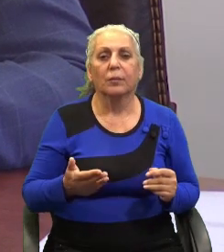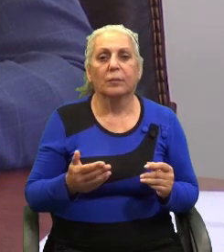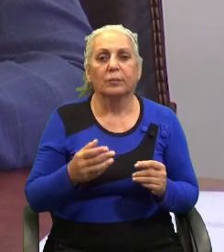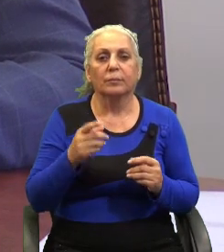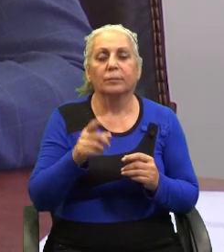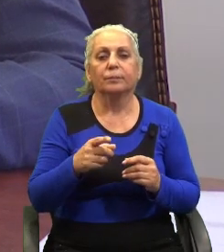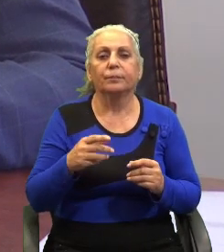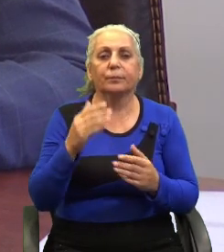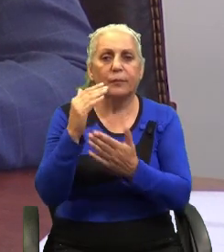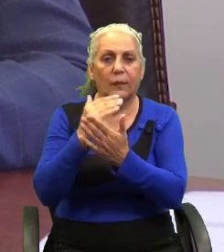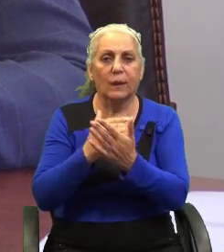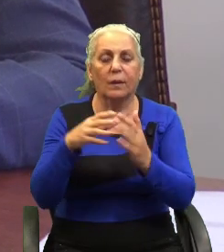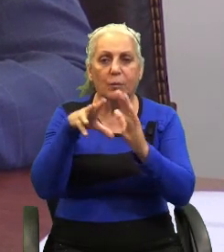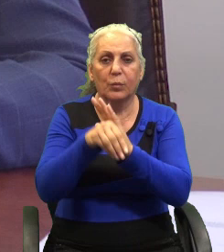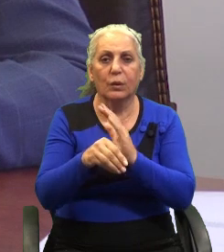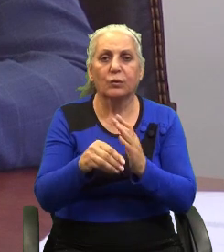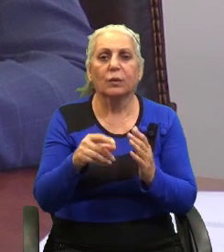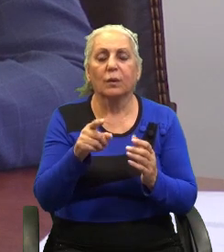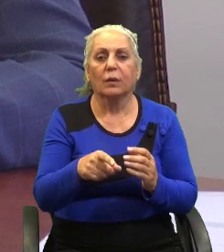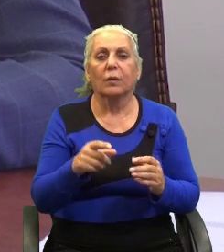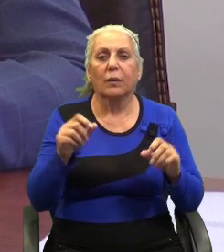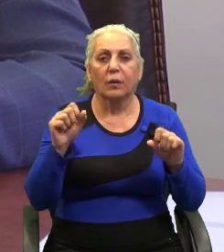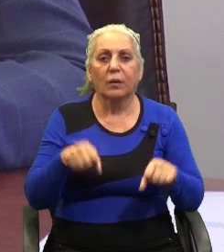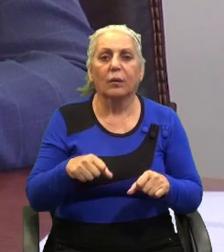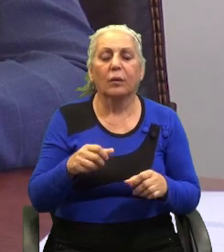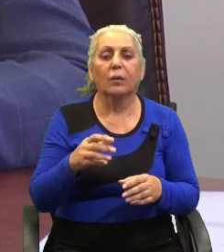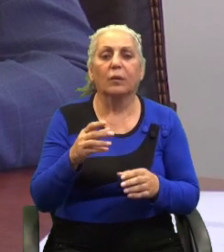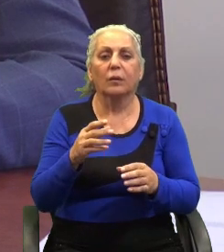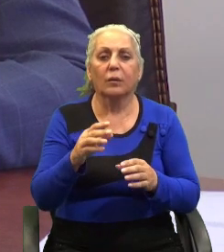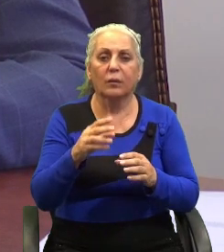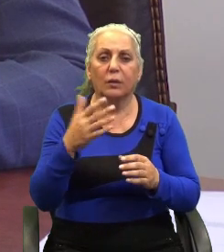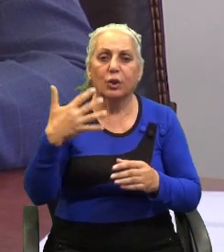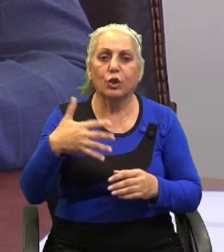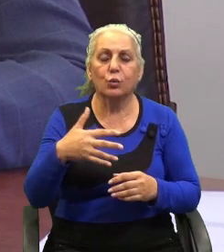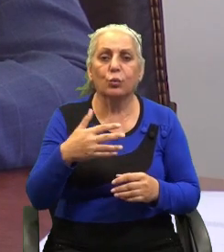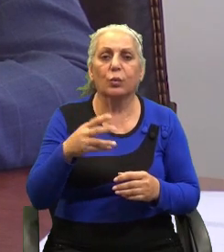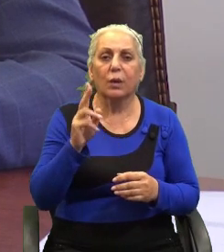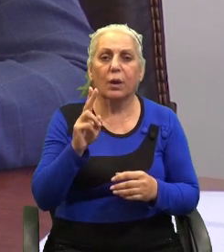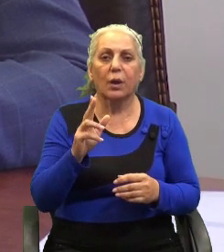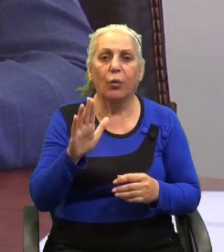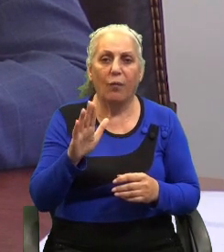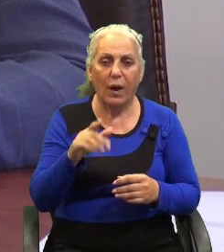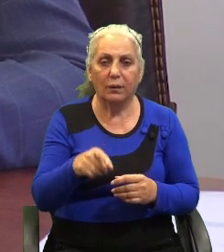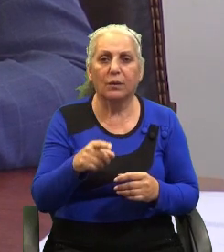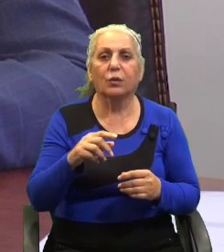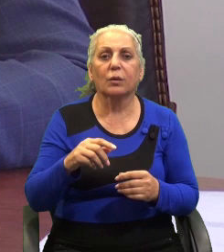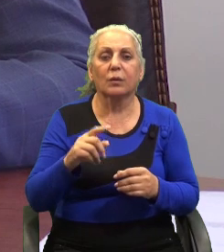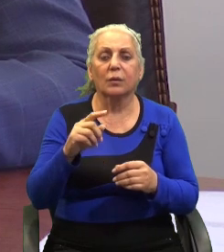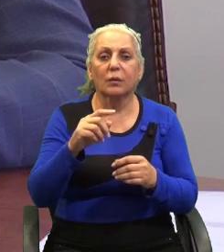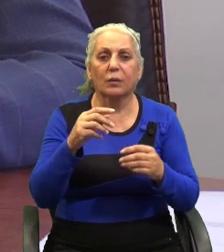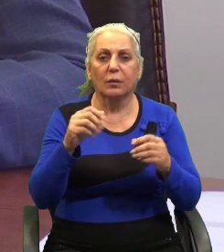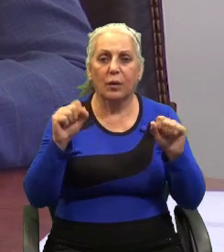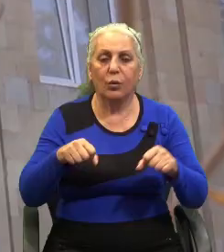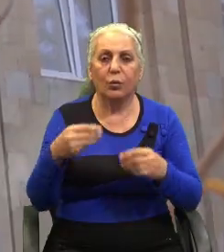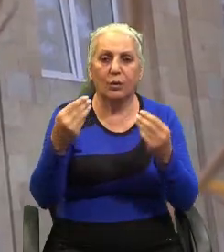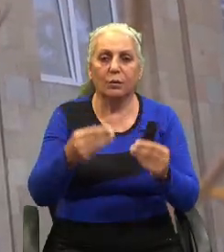այդ սուբվենցիոն ծրագրով արևային կայան ենք տեղադրել 50 կիլովատ ժամազորությամբ, որը իհարկե